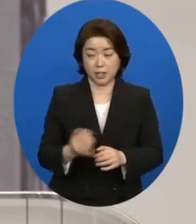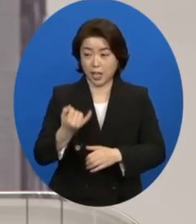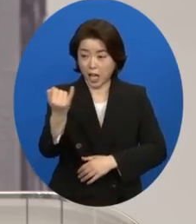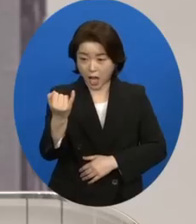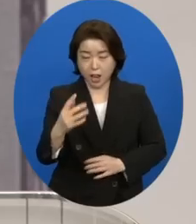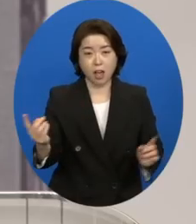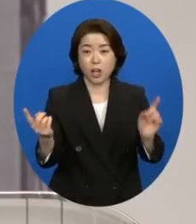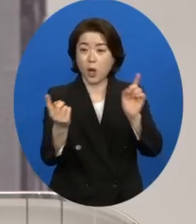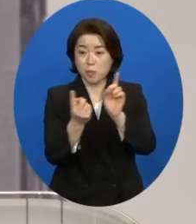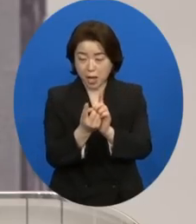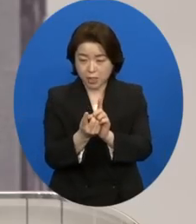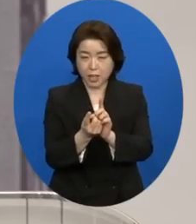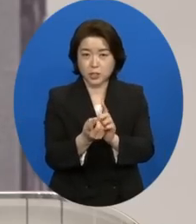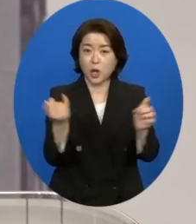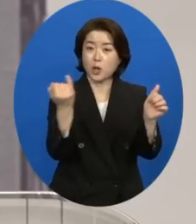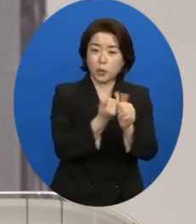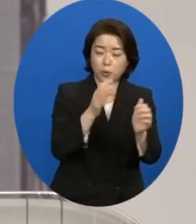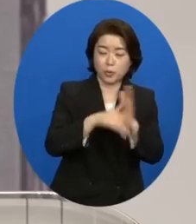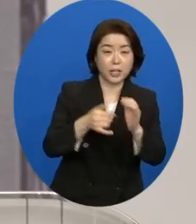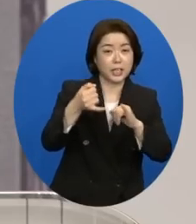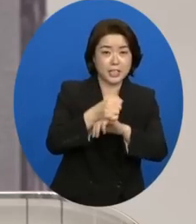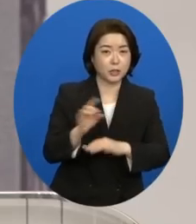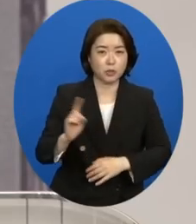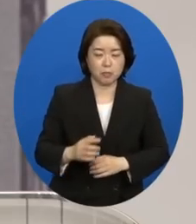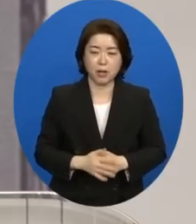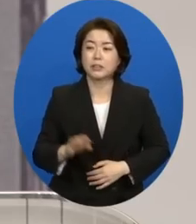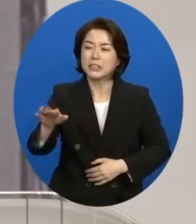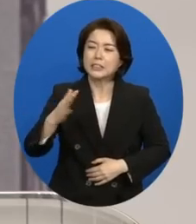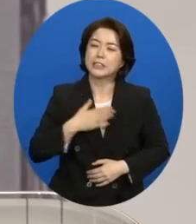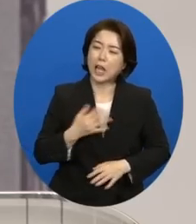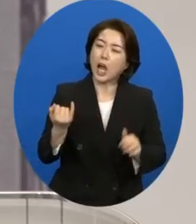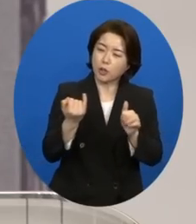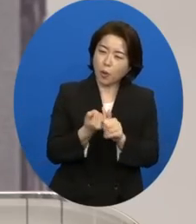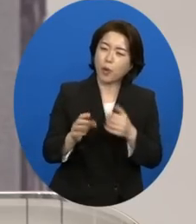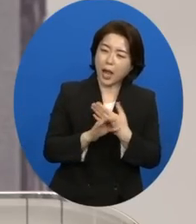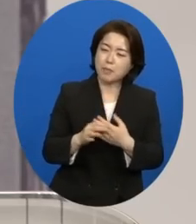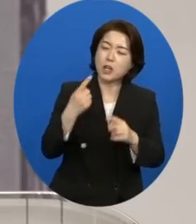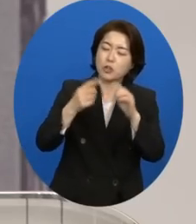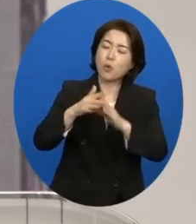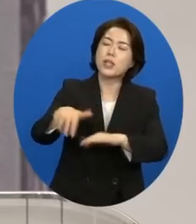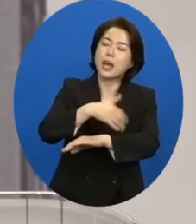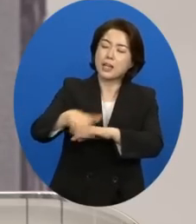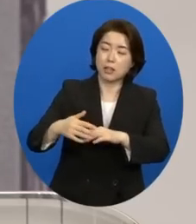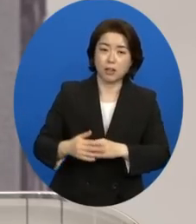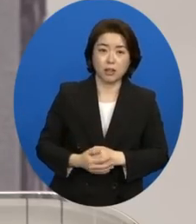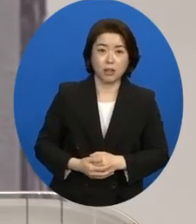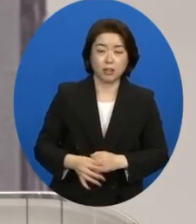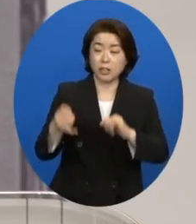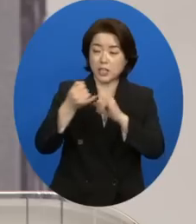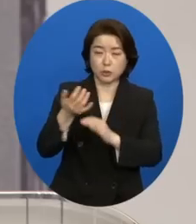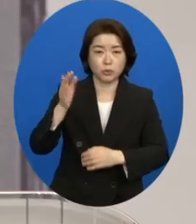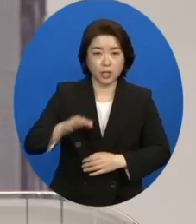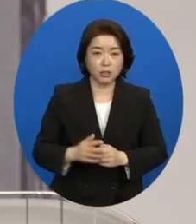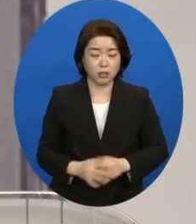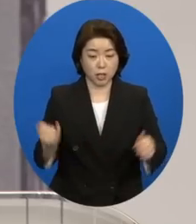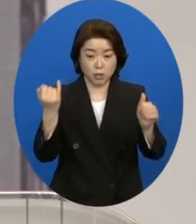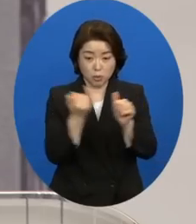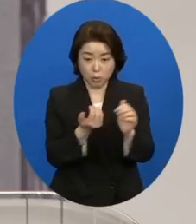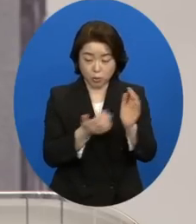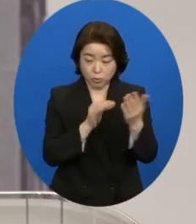결혼을 할 때 약속한 것이 내가 결혼하면 결 교회 갈게 약속을 하고 결혼을 하자마자 교회 안